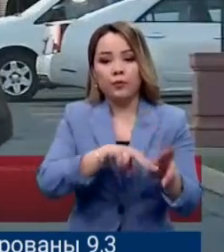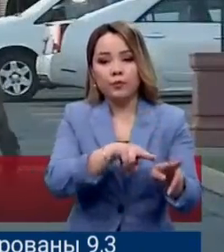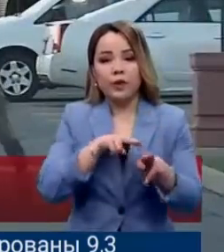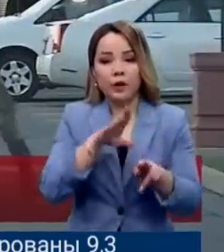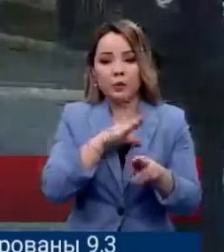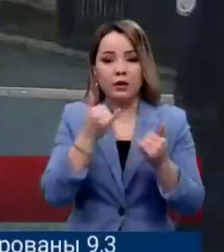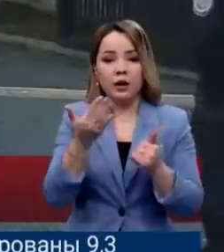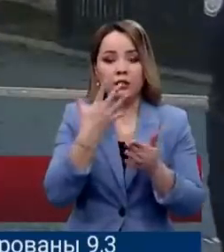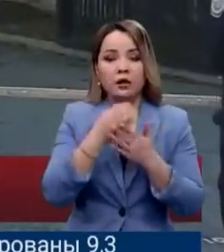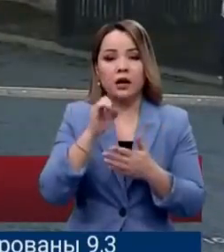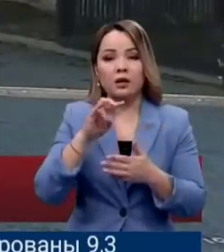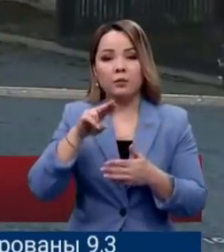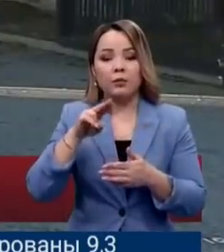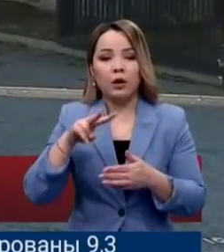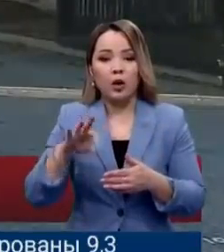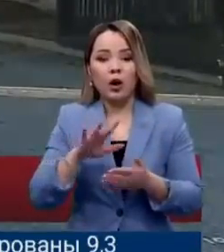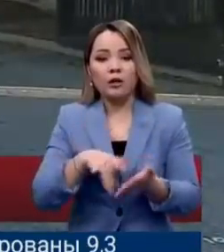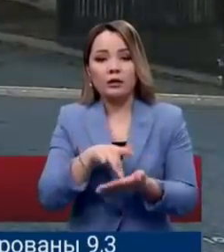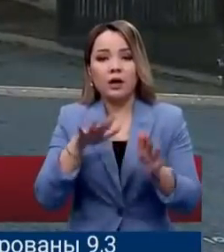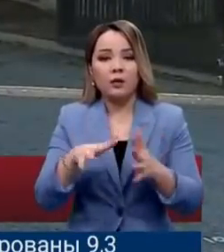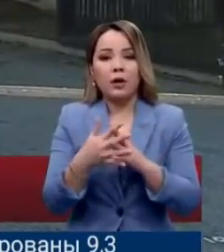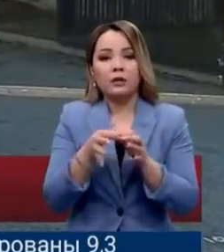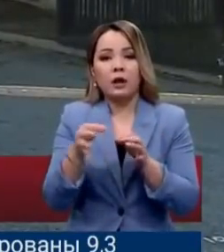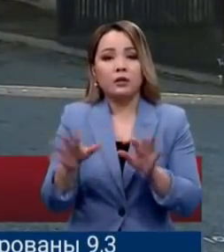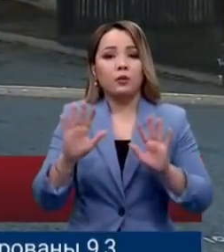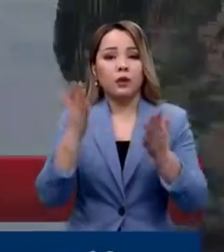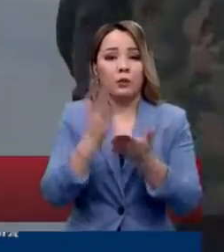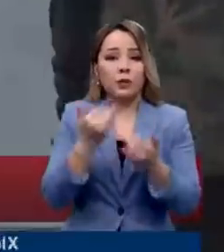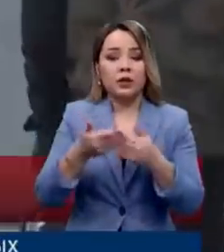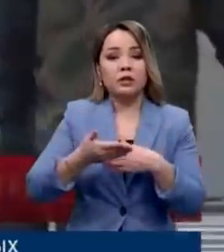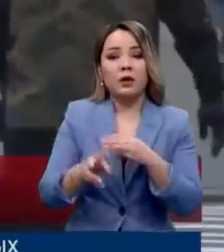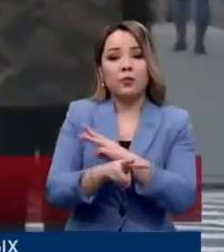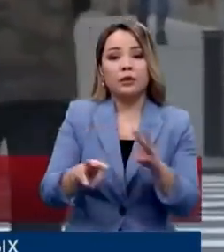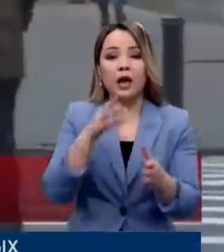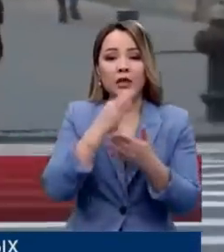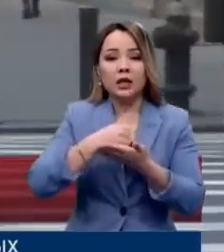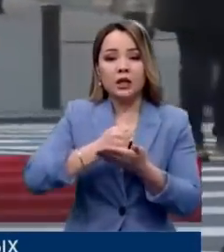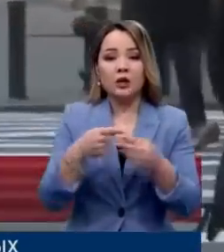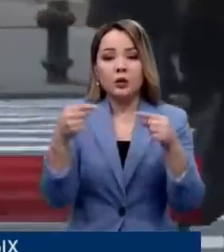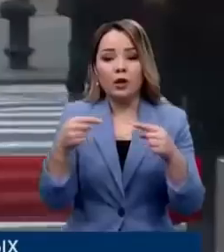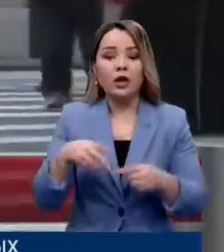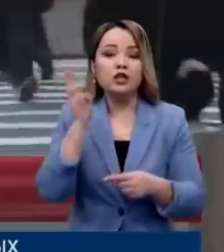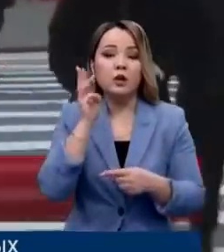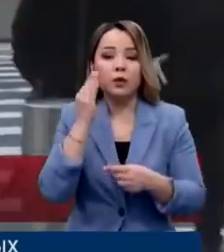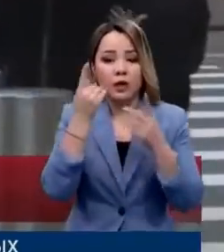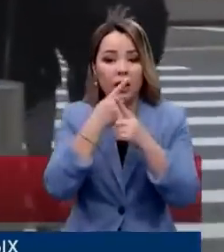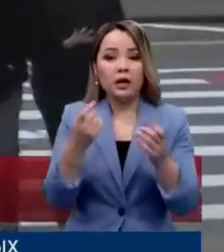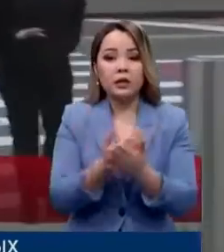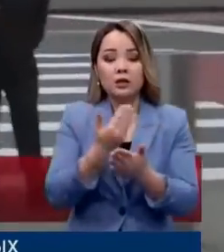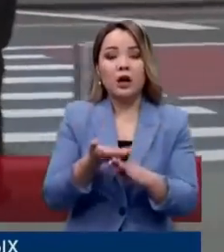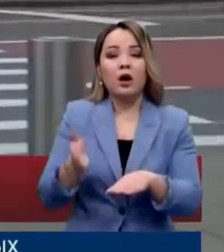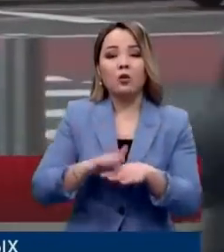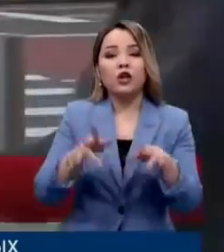Қайғылы оқиға Сент-Пол қаласындағы Пейн-Фален ауданында болған. Бұл ақпаратты Сыртқы істер министрлігі растады. Дипломаттардың хабарлауынша